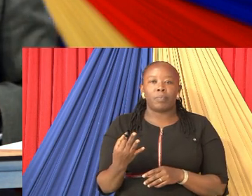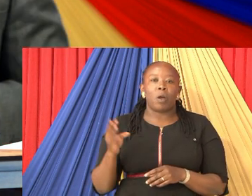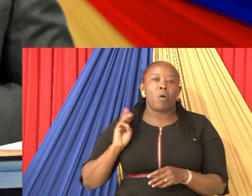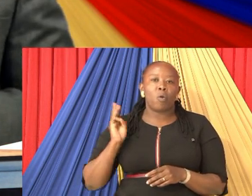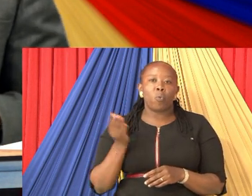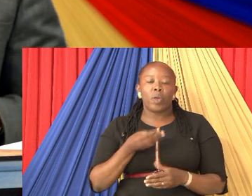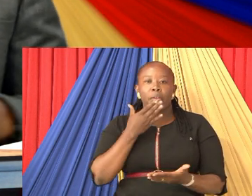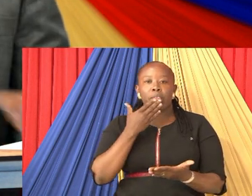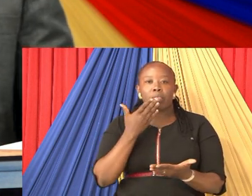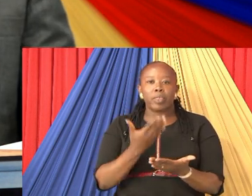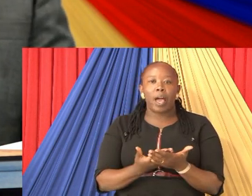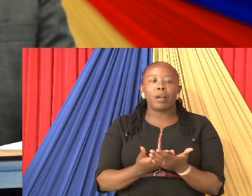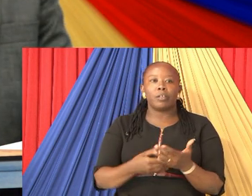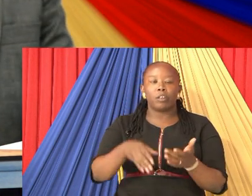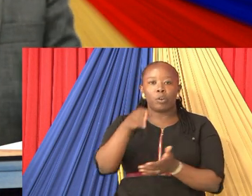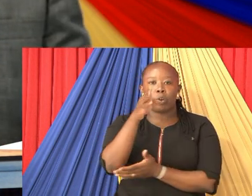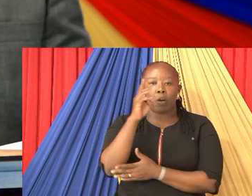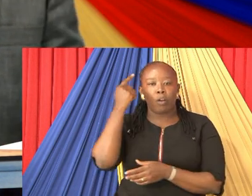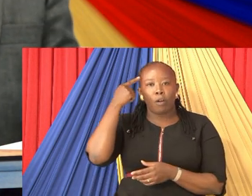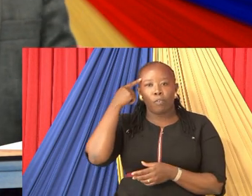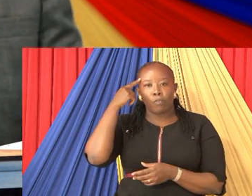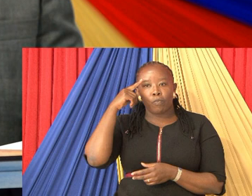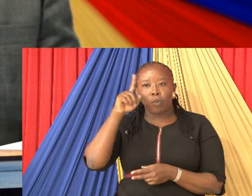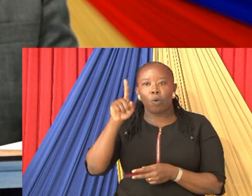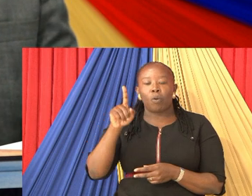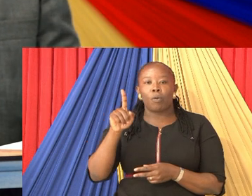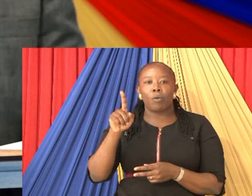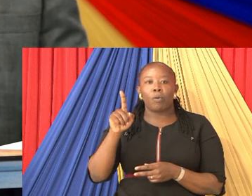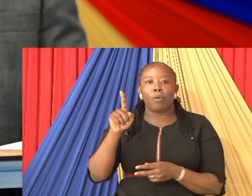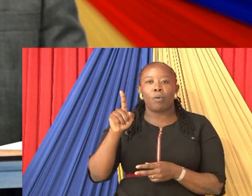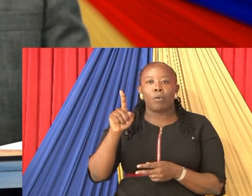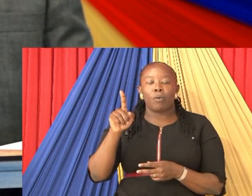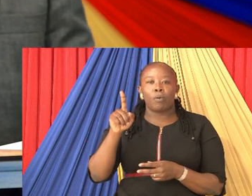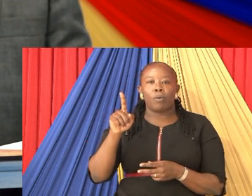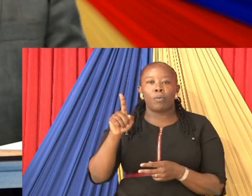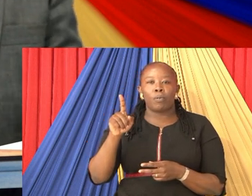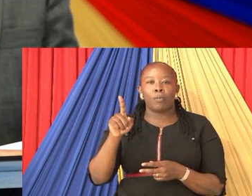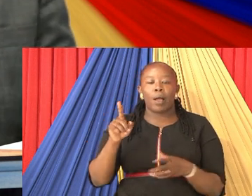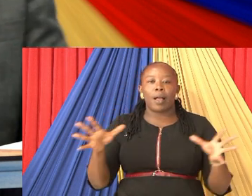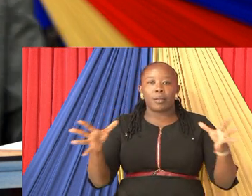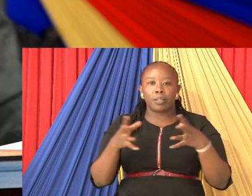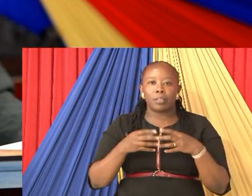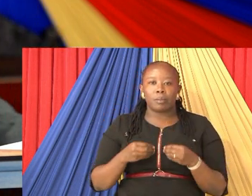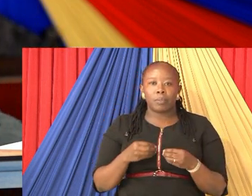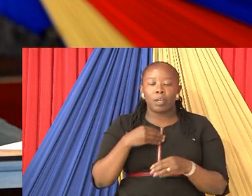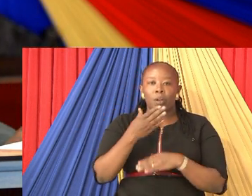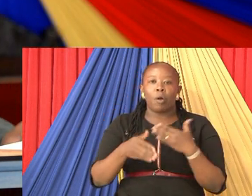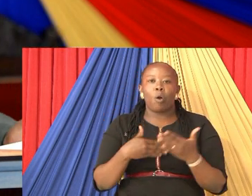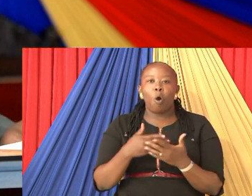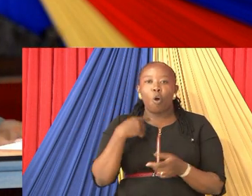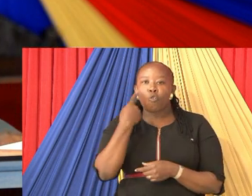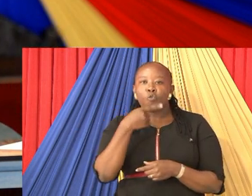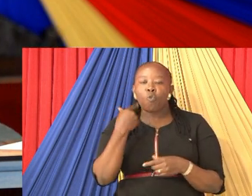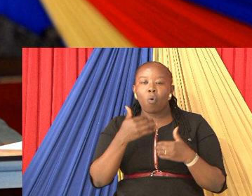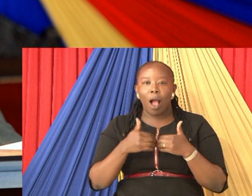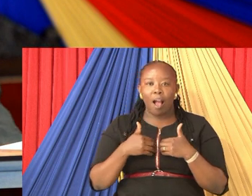Mungu ametumia wawe baraka kwetu. Give thanks. Shukrishia shukrani wale watu ambao wamekuwa